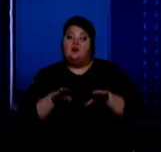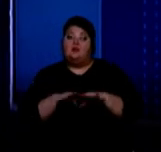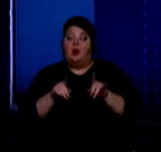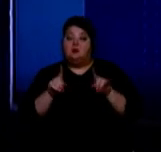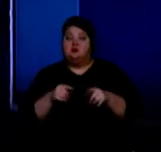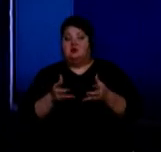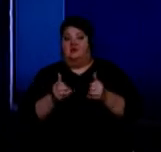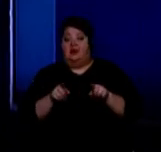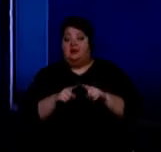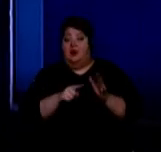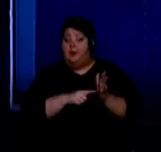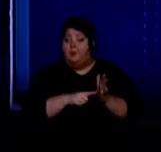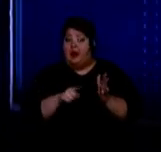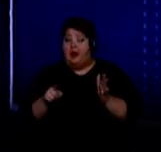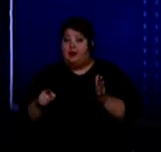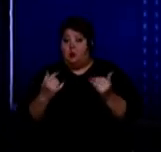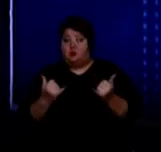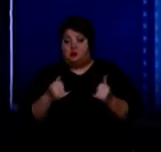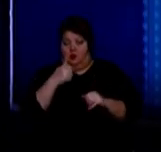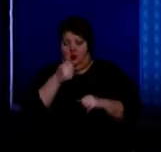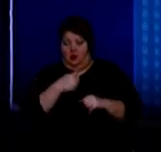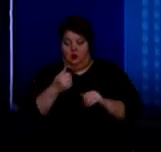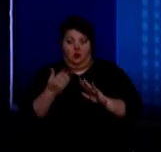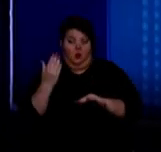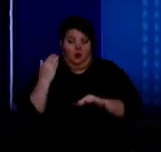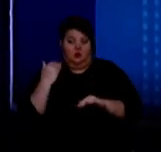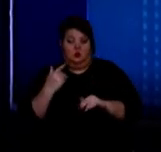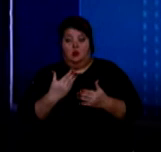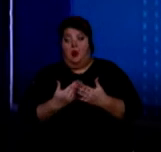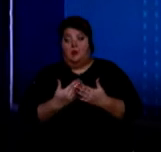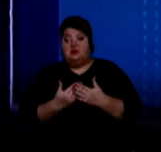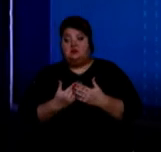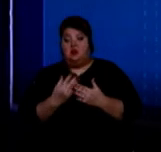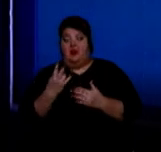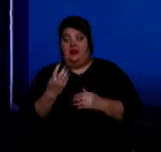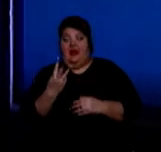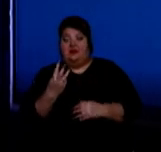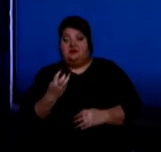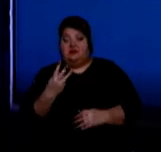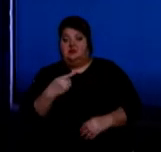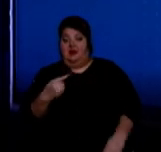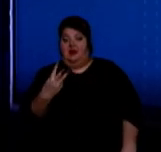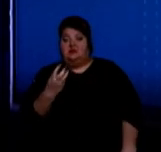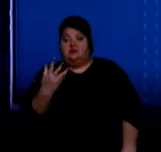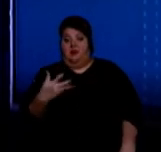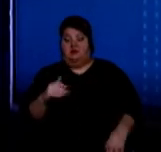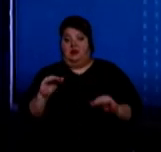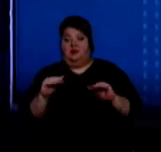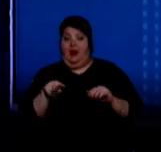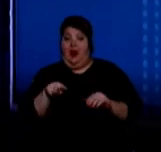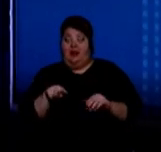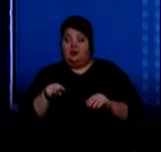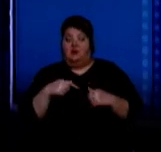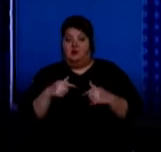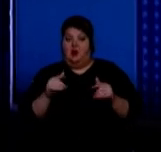взяти ось цей період цього року і минулого, то десь близько на 300-350 літрів ми менше заготували